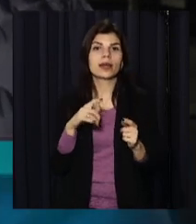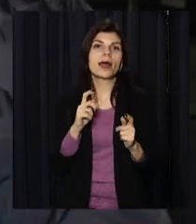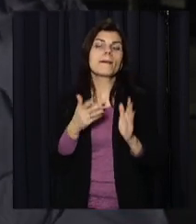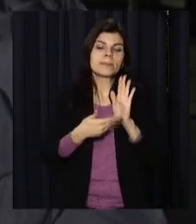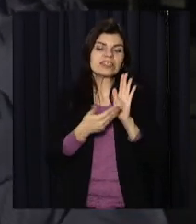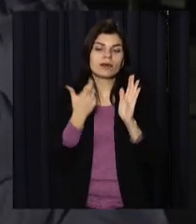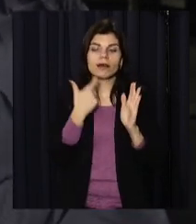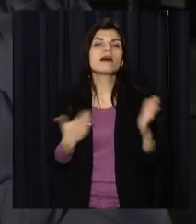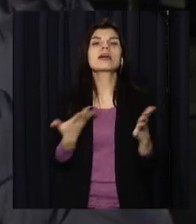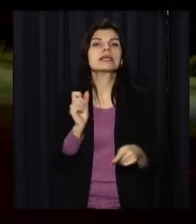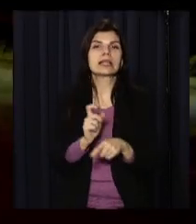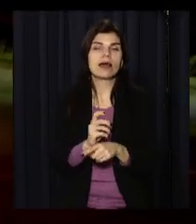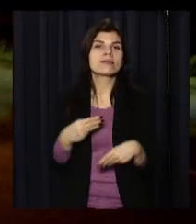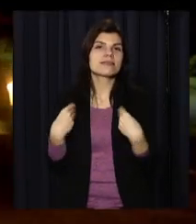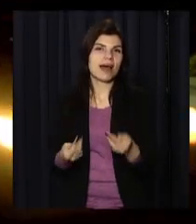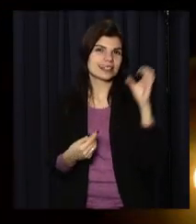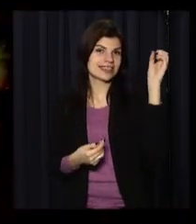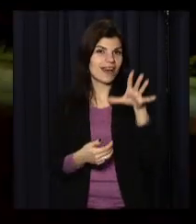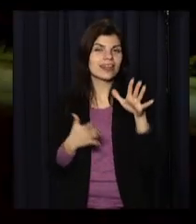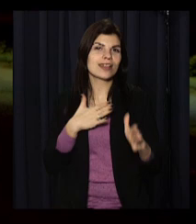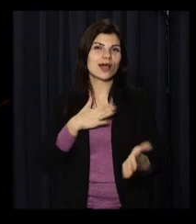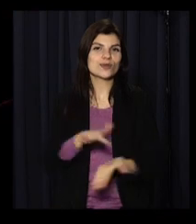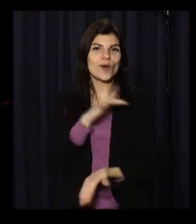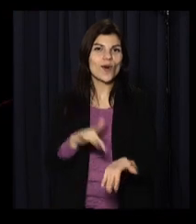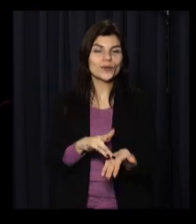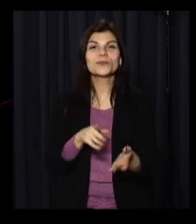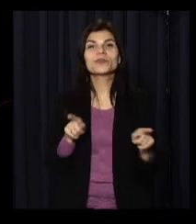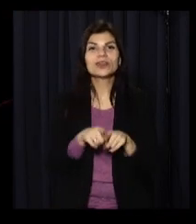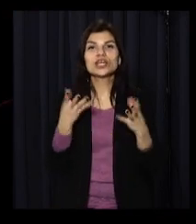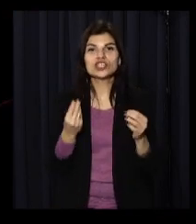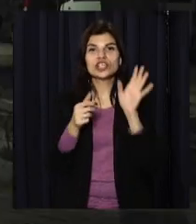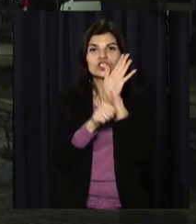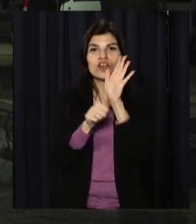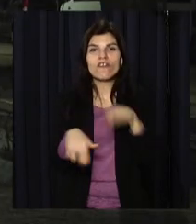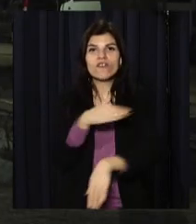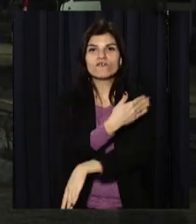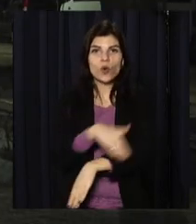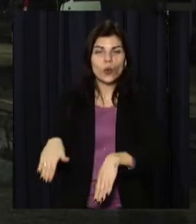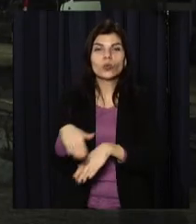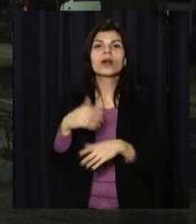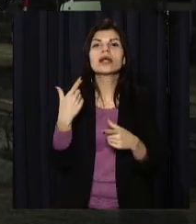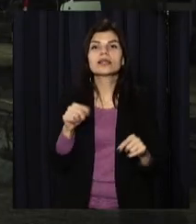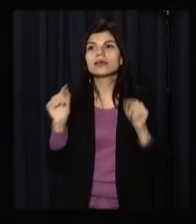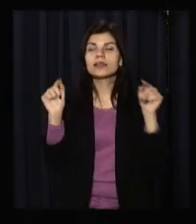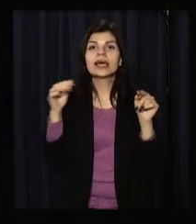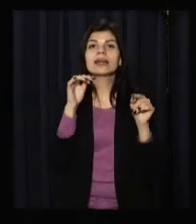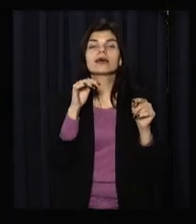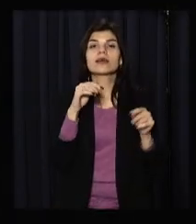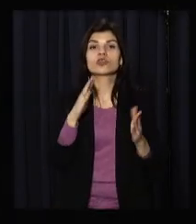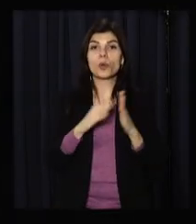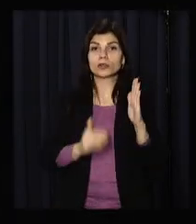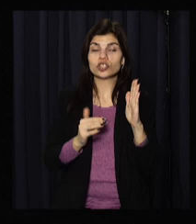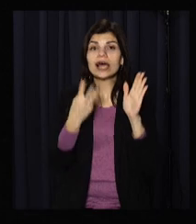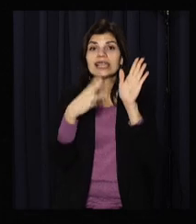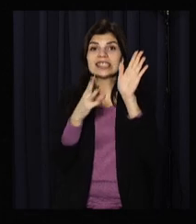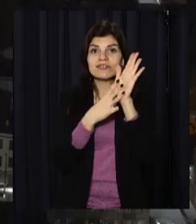світ нашому місту. Наразі у Кам'янському залишилося освітити 60 вулиць приватного сектору, 38 у планах на цей